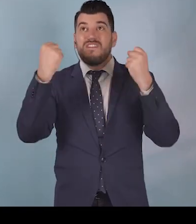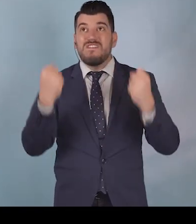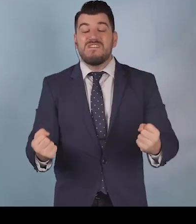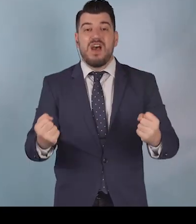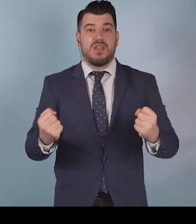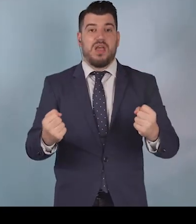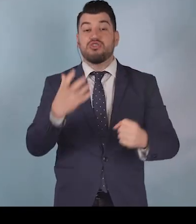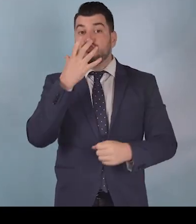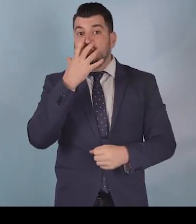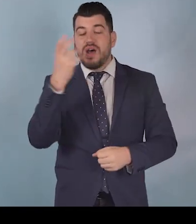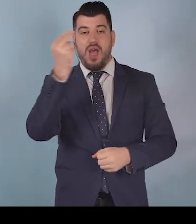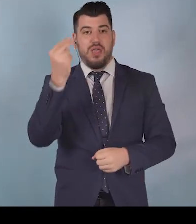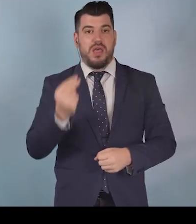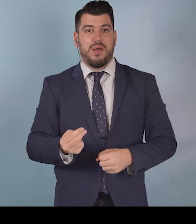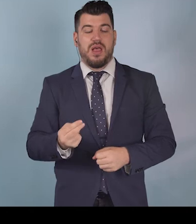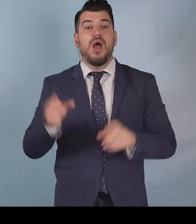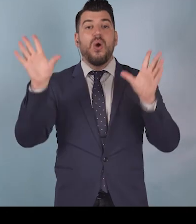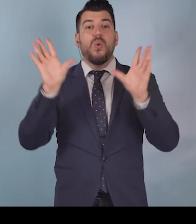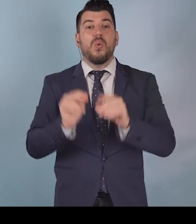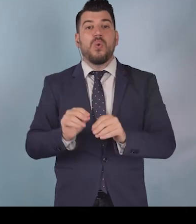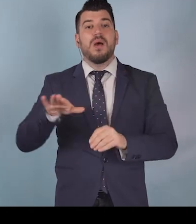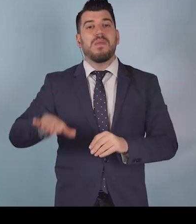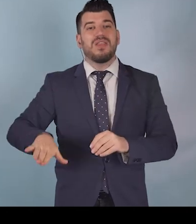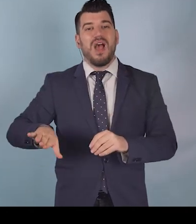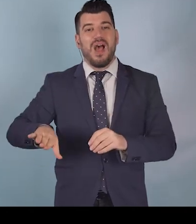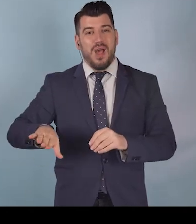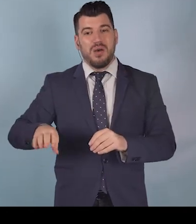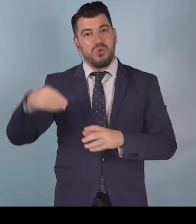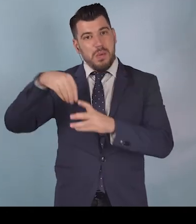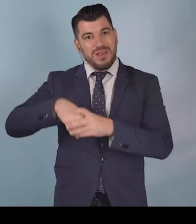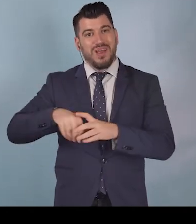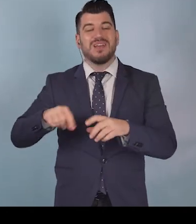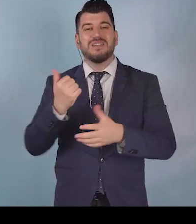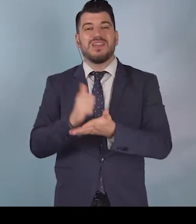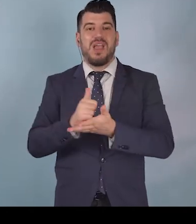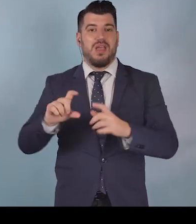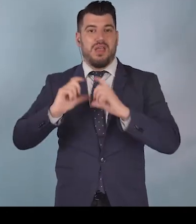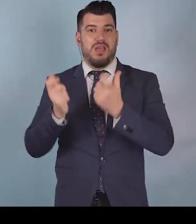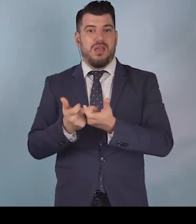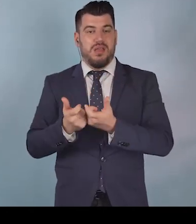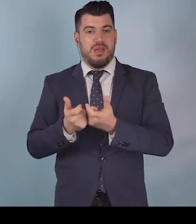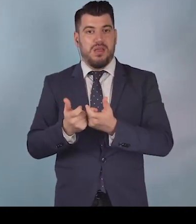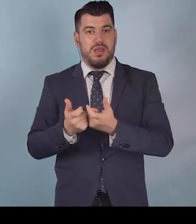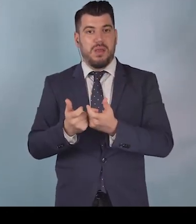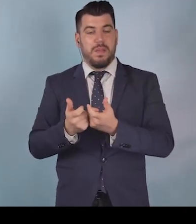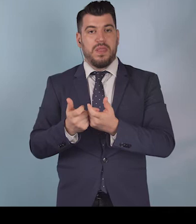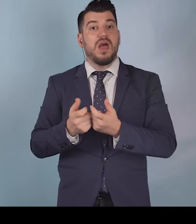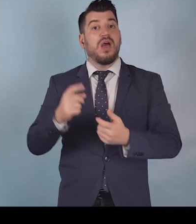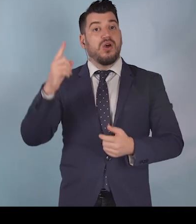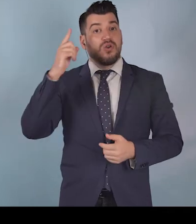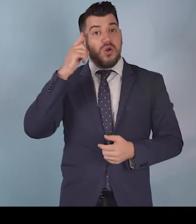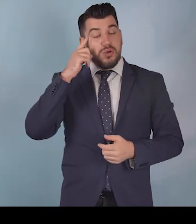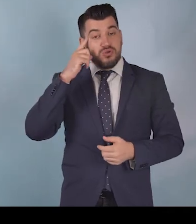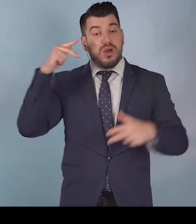ζητήματα που ήδη έχουν δημιουργηθεί και για τα παιδιά μας και για τους γονείς, νομίζω ότι η κοινωνία θα